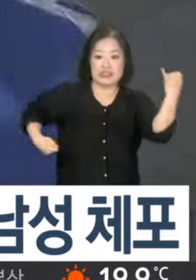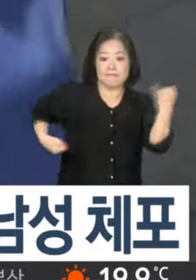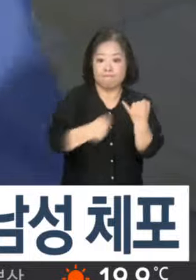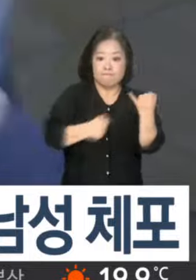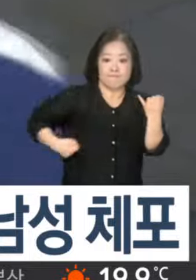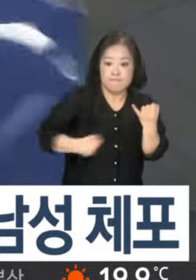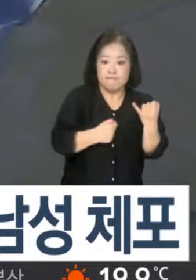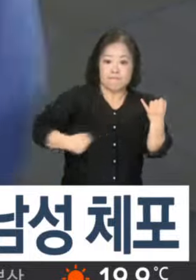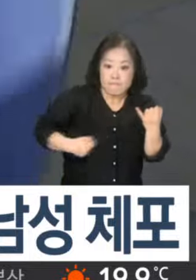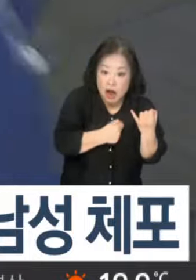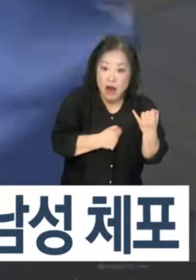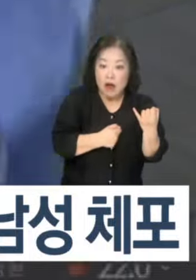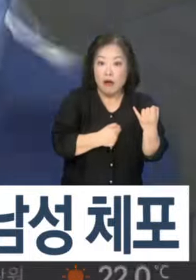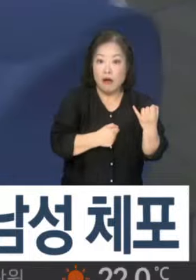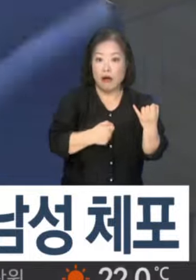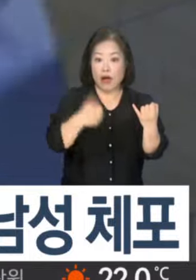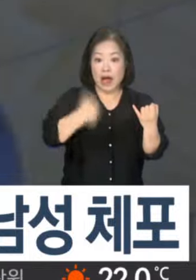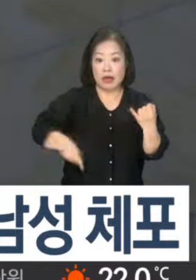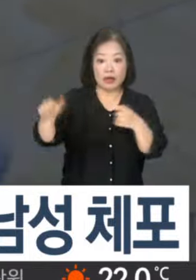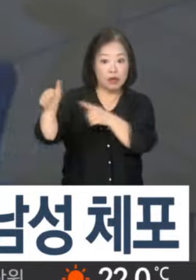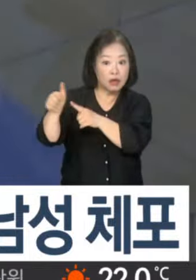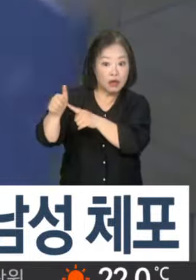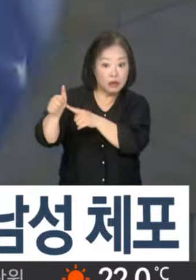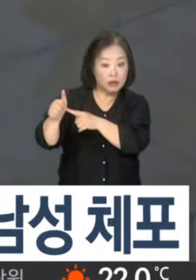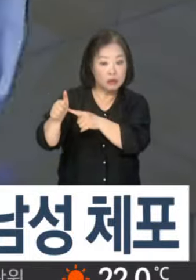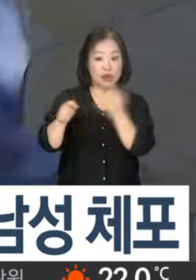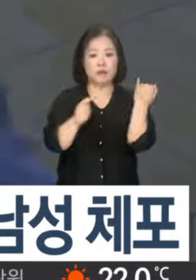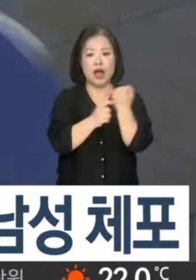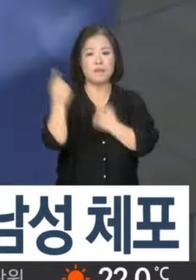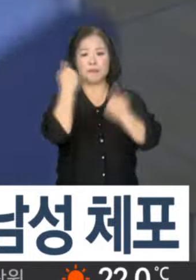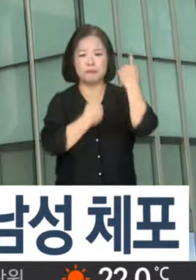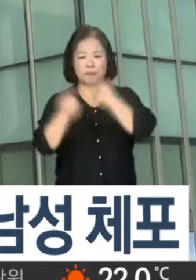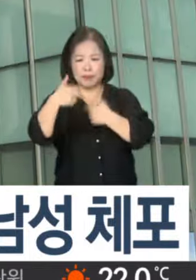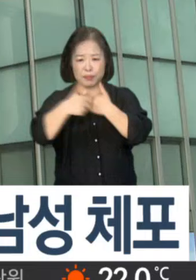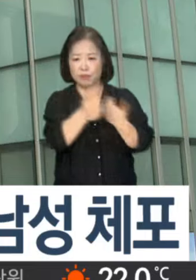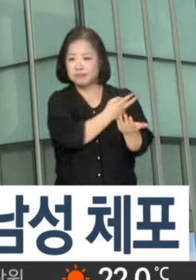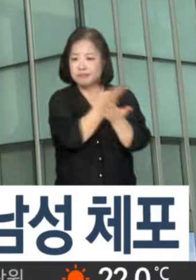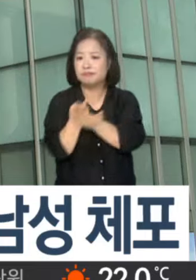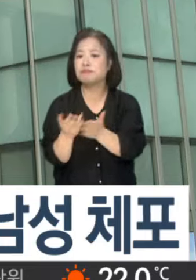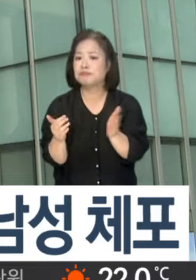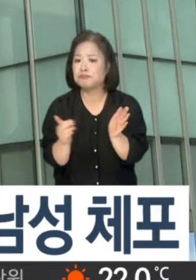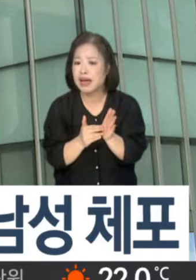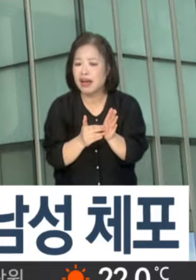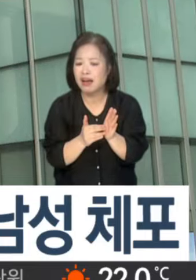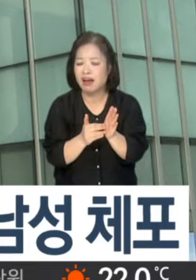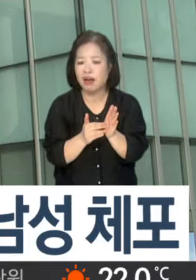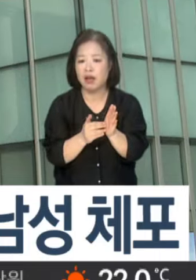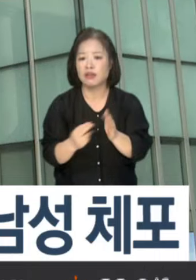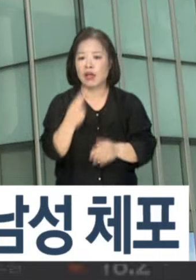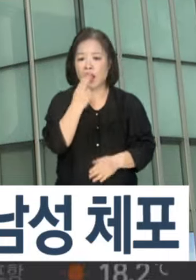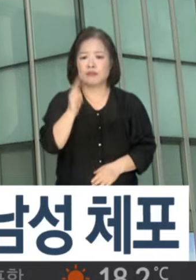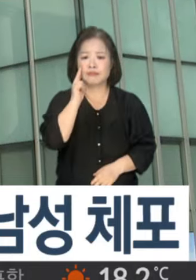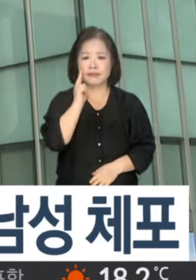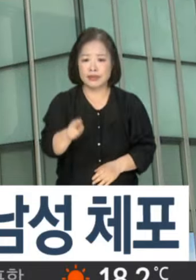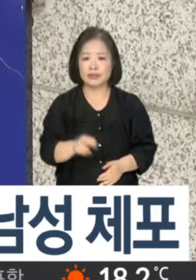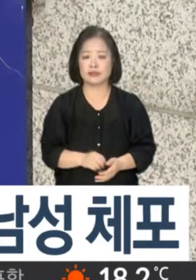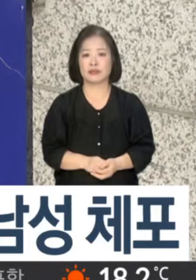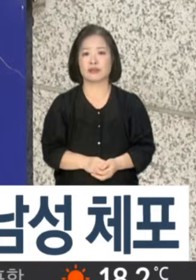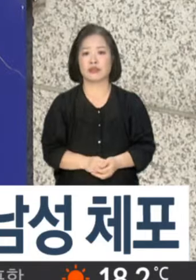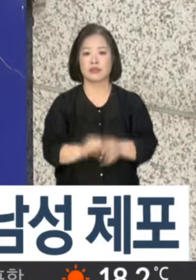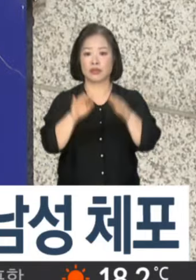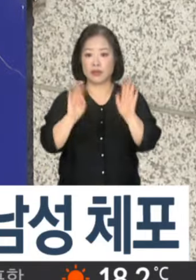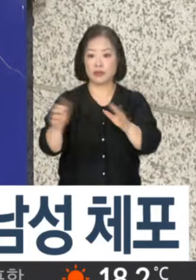찔러 살해하려 한 혐의를 받습니다 해당 여성은 크게 다쳐 병원으로 옮겨졌으며 중태인 것으로 전해졌습니다